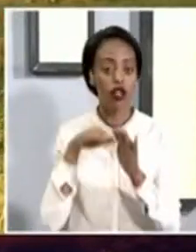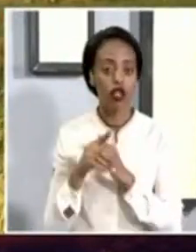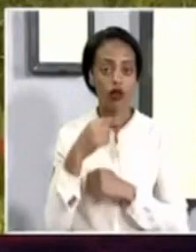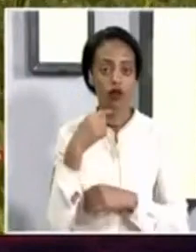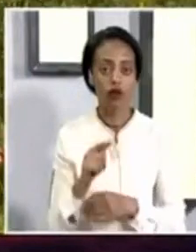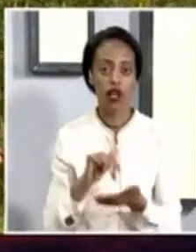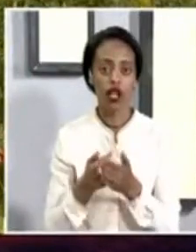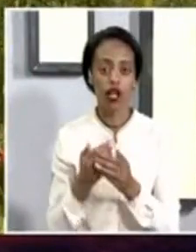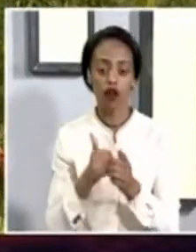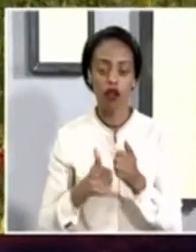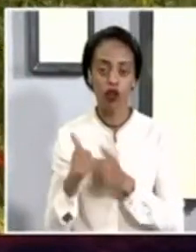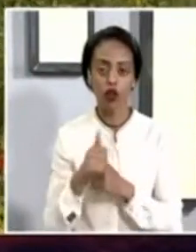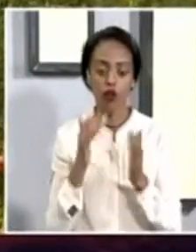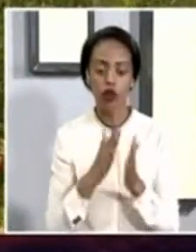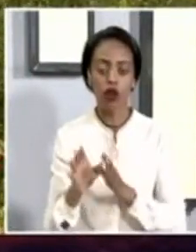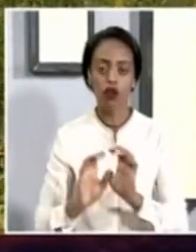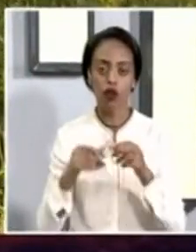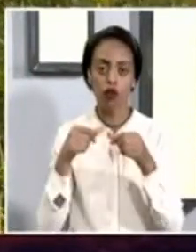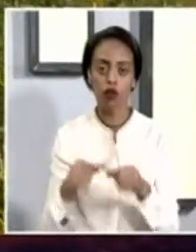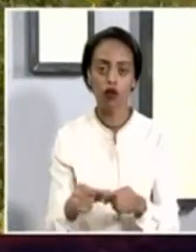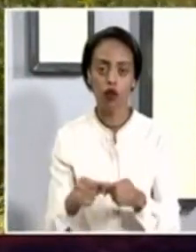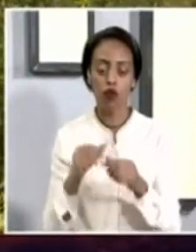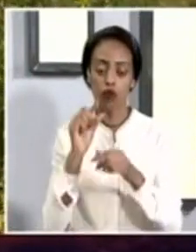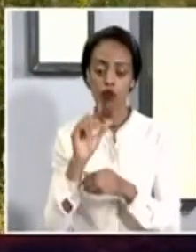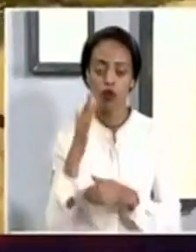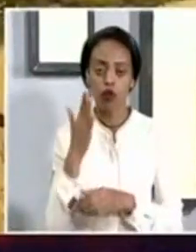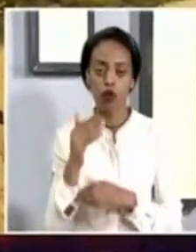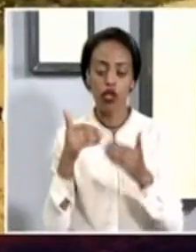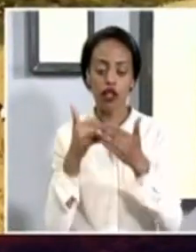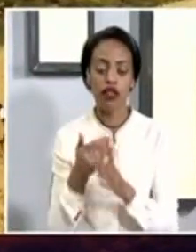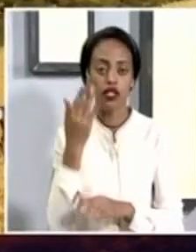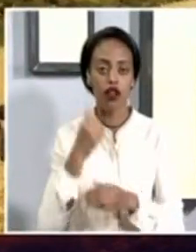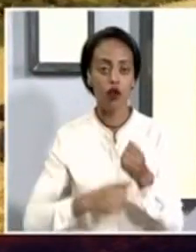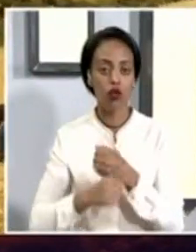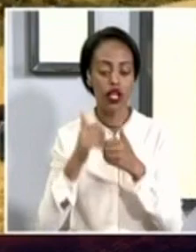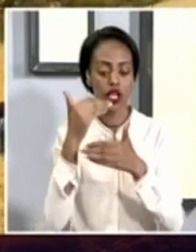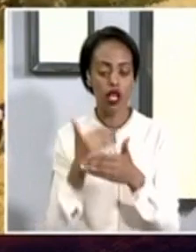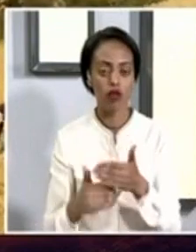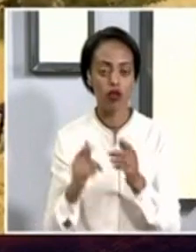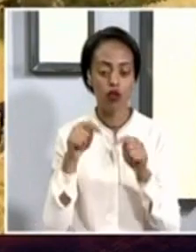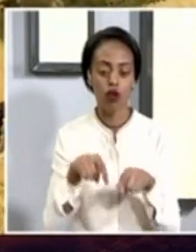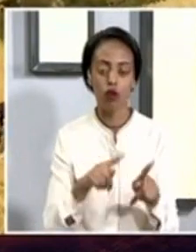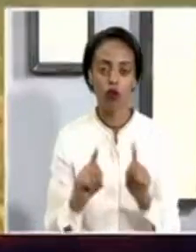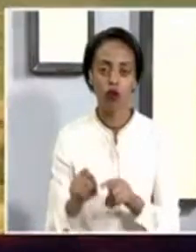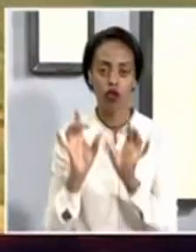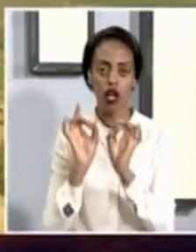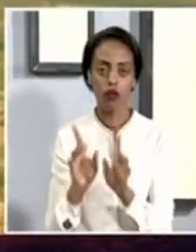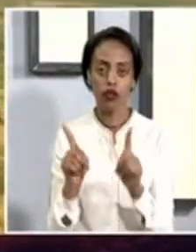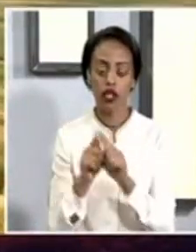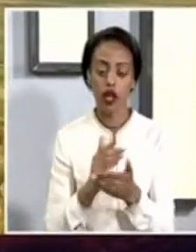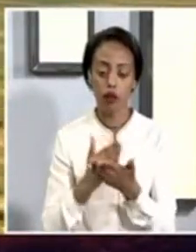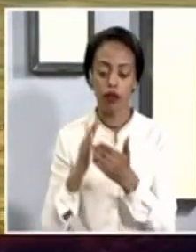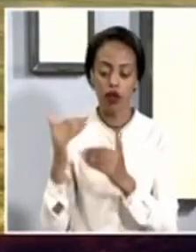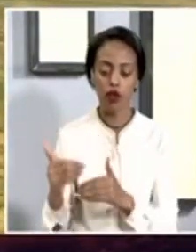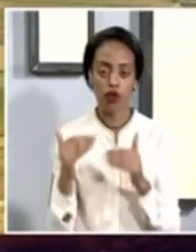النزة كديمهم مدلات قرم بمسنحهم بوسن مالك عقبة صحزنا برقودات كم زناكين لمون أنبتا كم برار قلنا